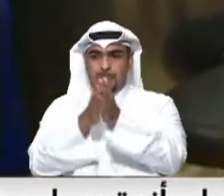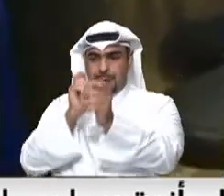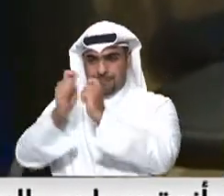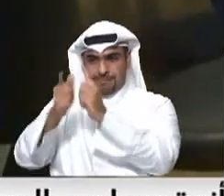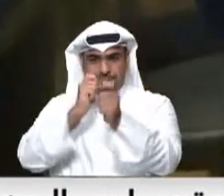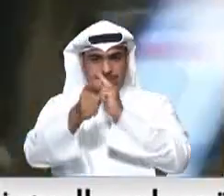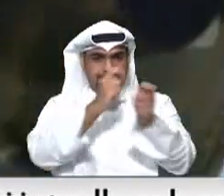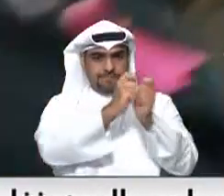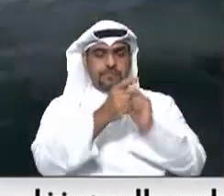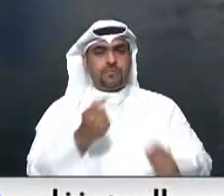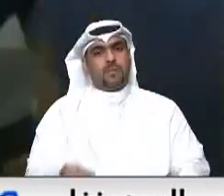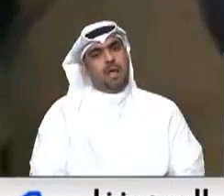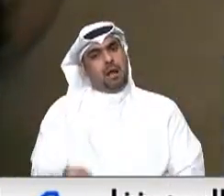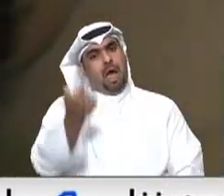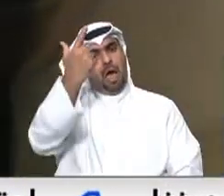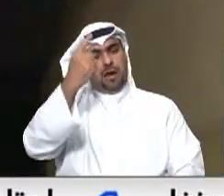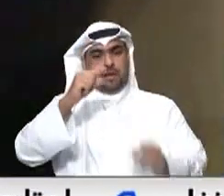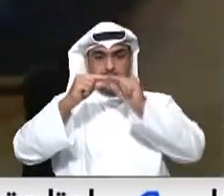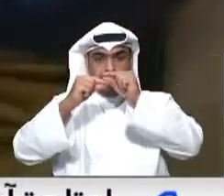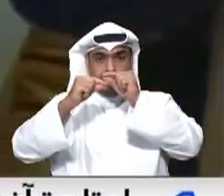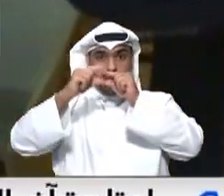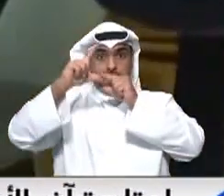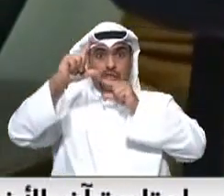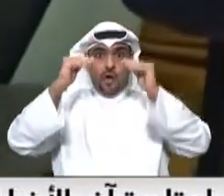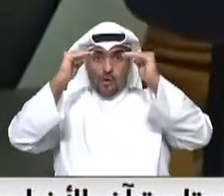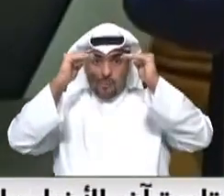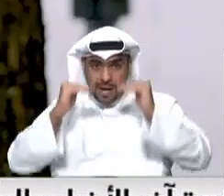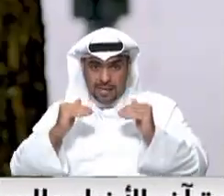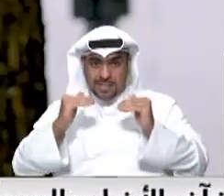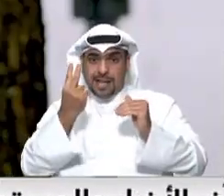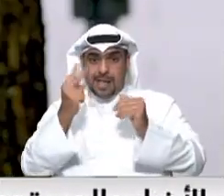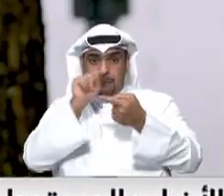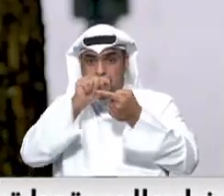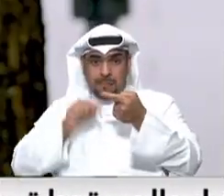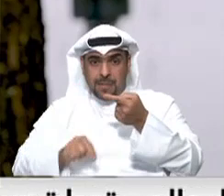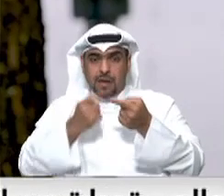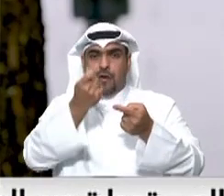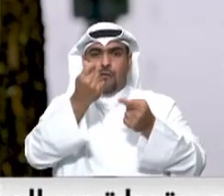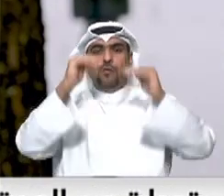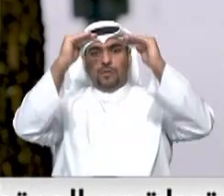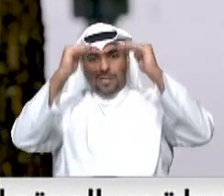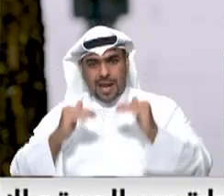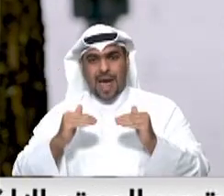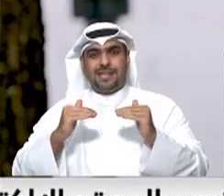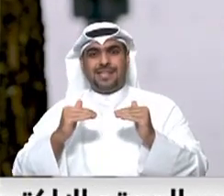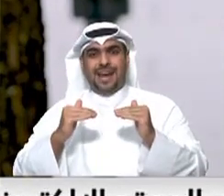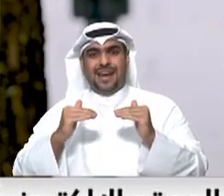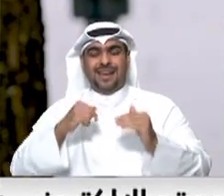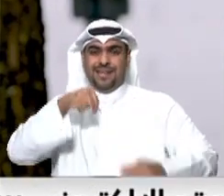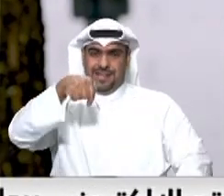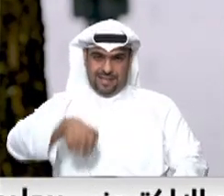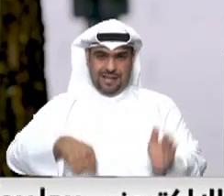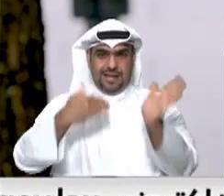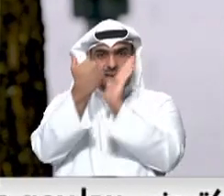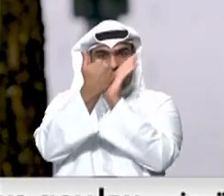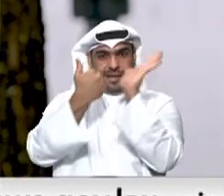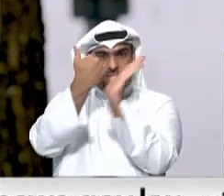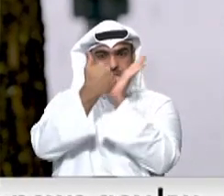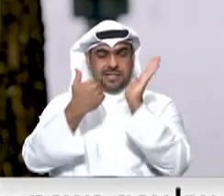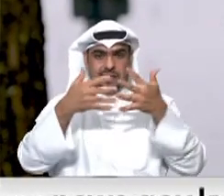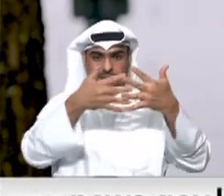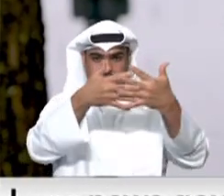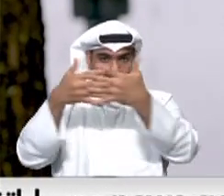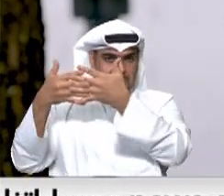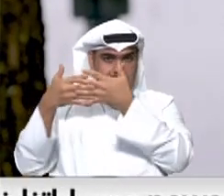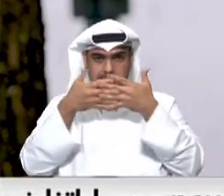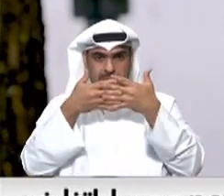حتى ينخفض التضخم الى اقل من 2% تميل البيانات الاقتصاديه الى دعم رفع سعر الفائده